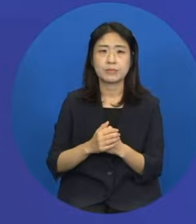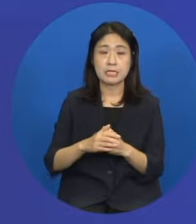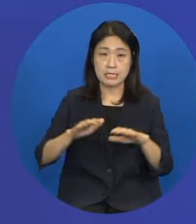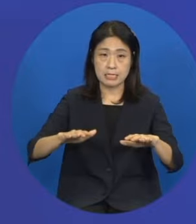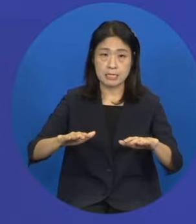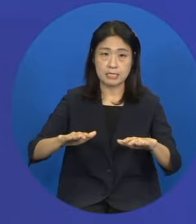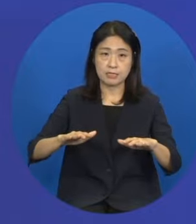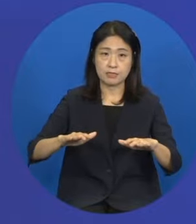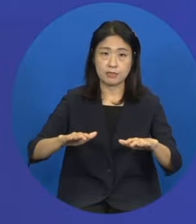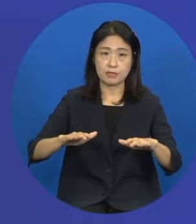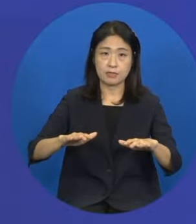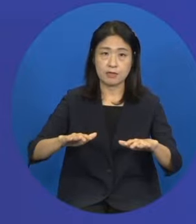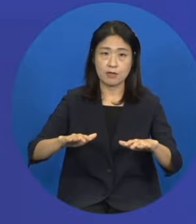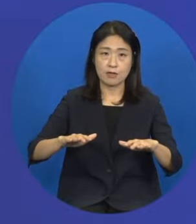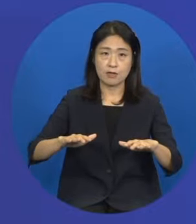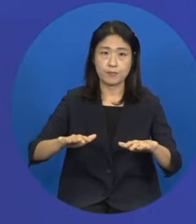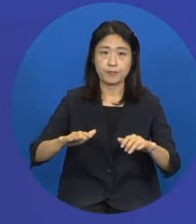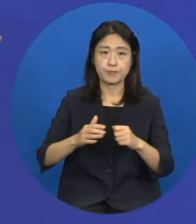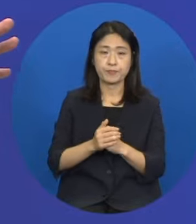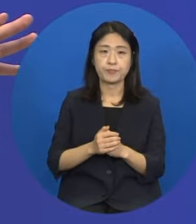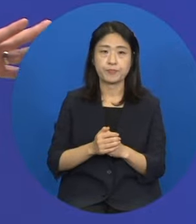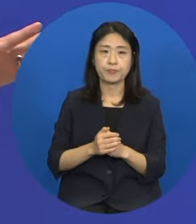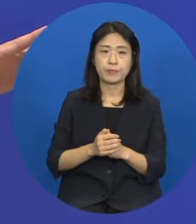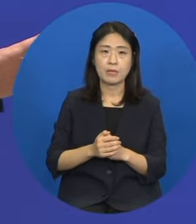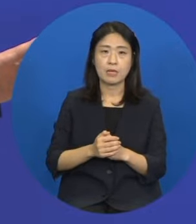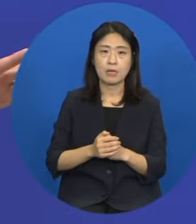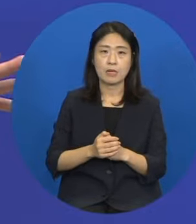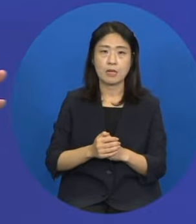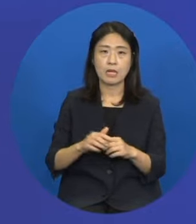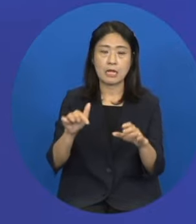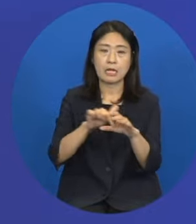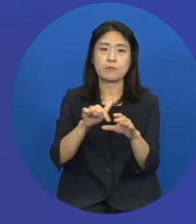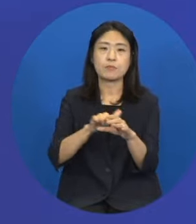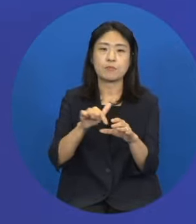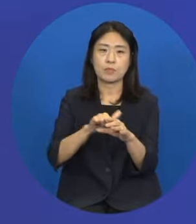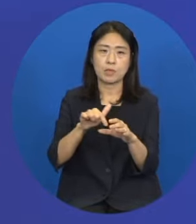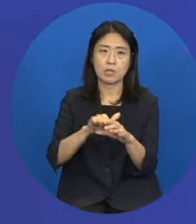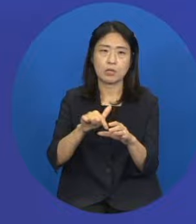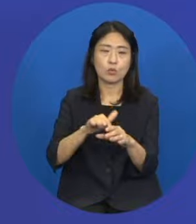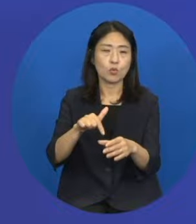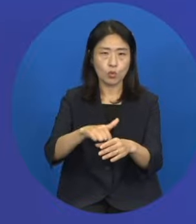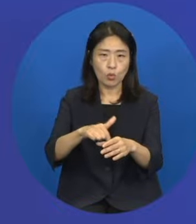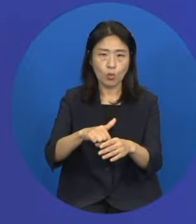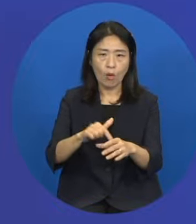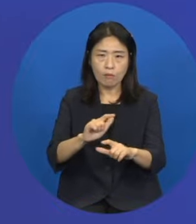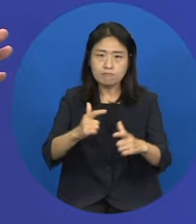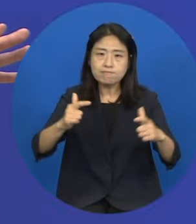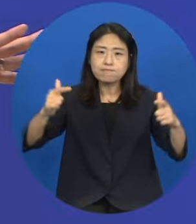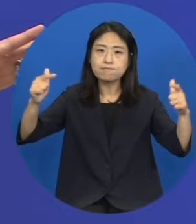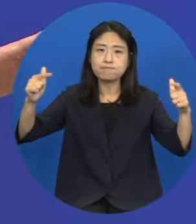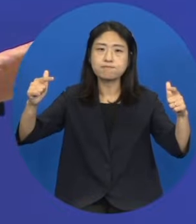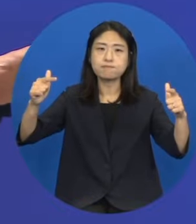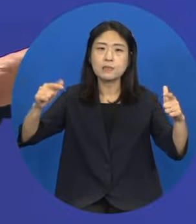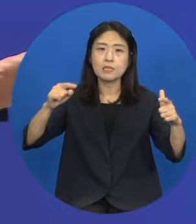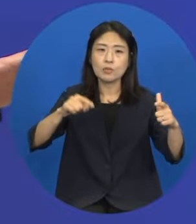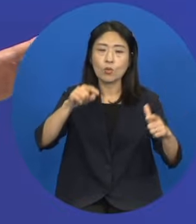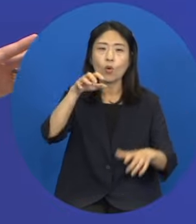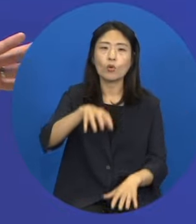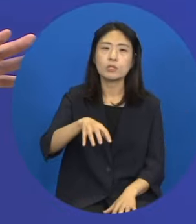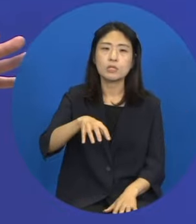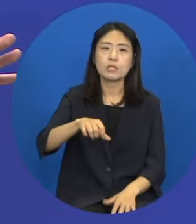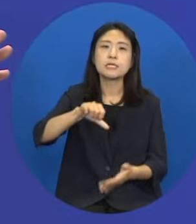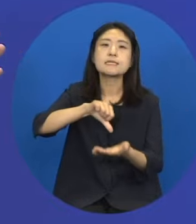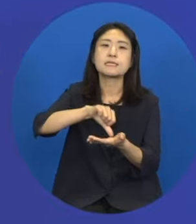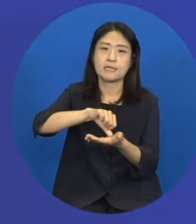급성장하는 나라가 어딘지 아십니까? 기독교가? 여러분 이란입니다. 이란. 이란에만 보도에